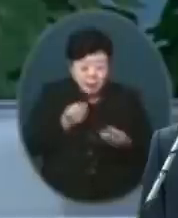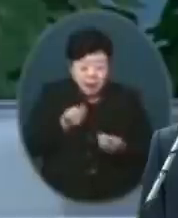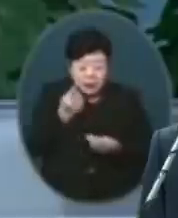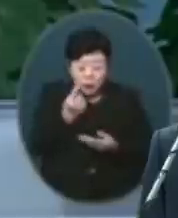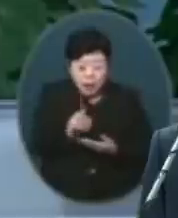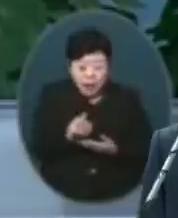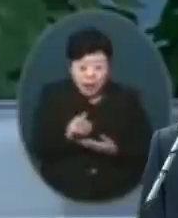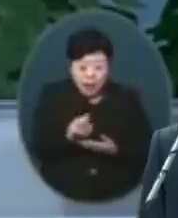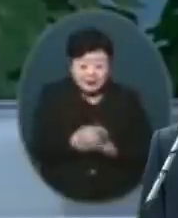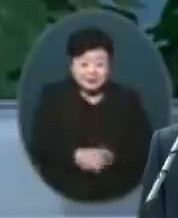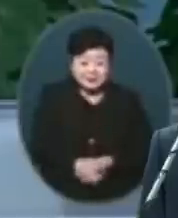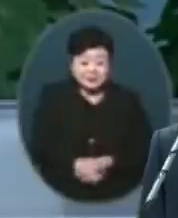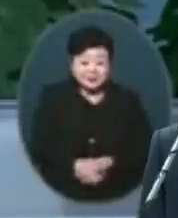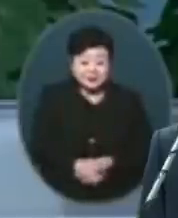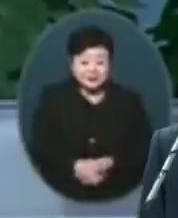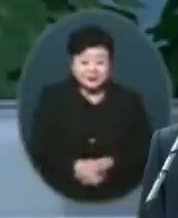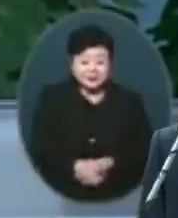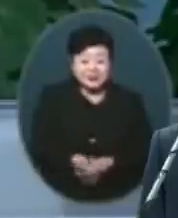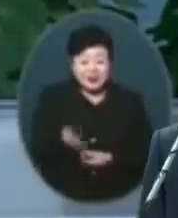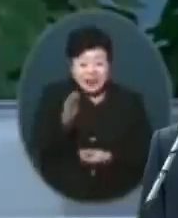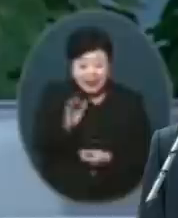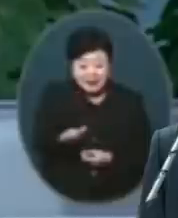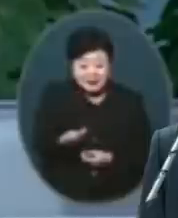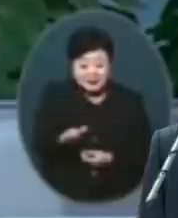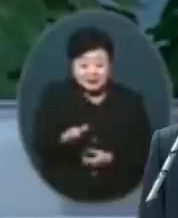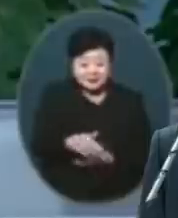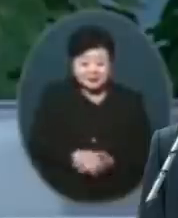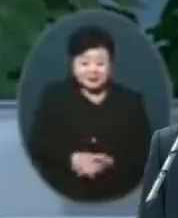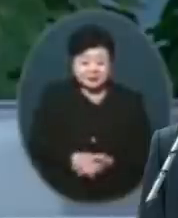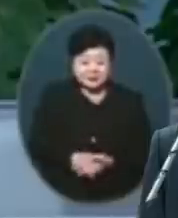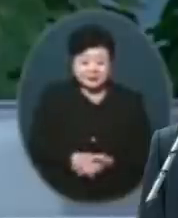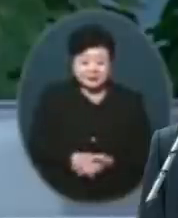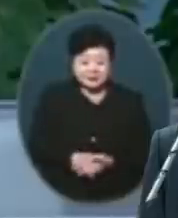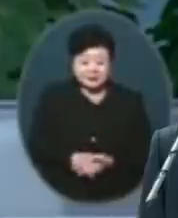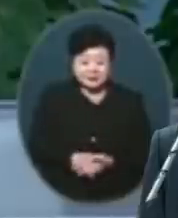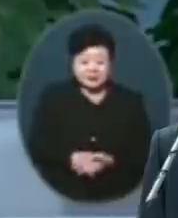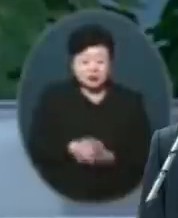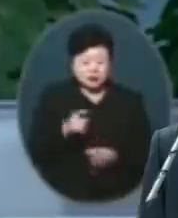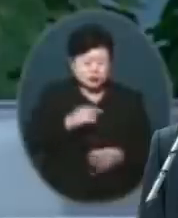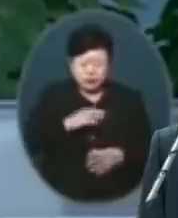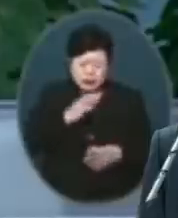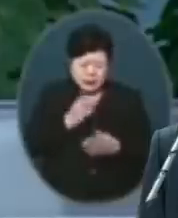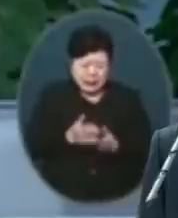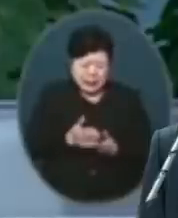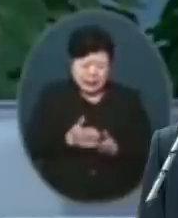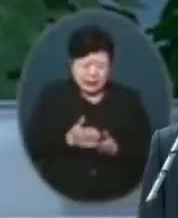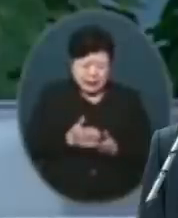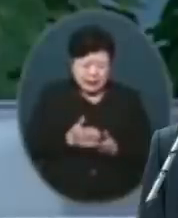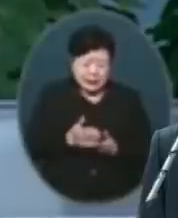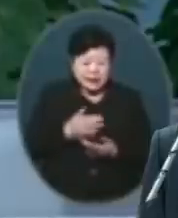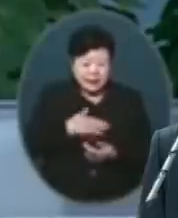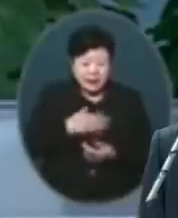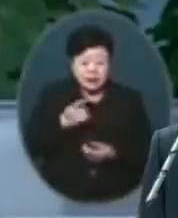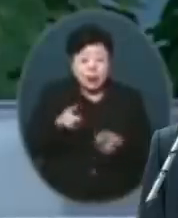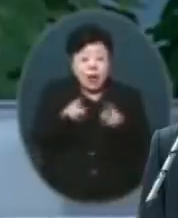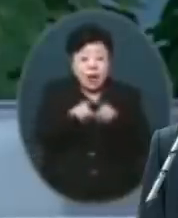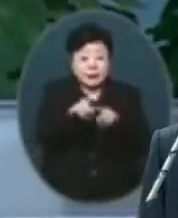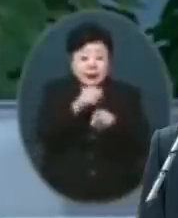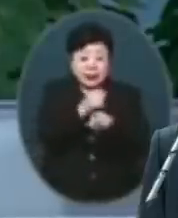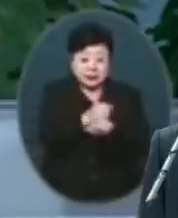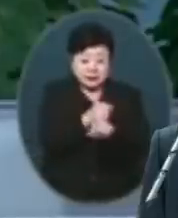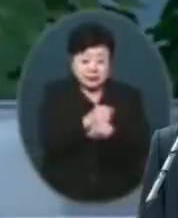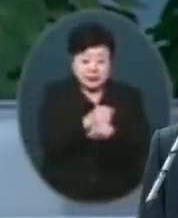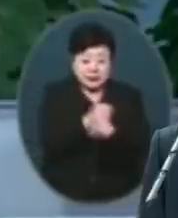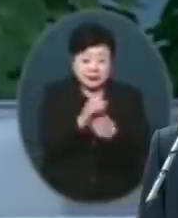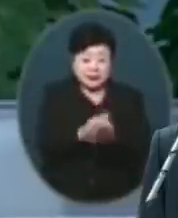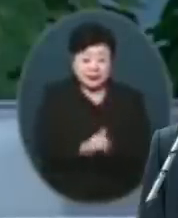많이 다가오는 것입니다. 그러나 이게 너는 두려워하지 말라. 내가 너와 같이 함께